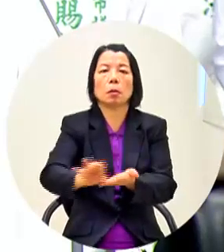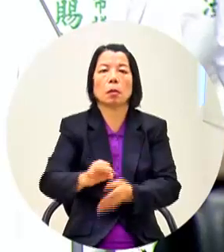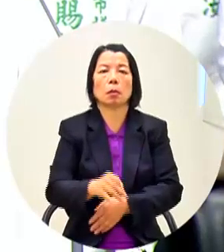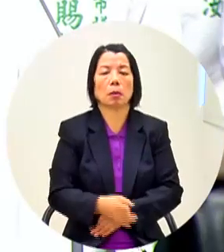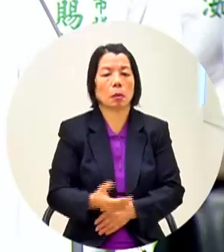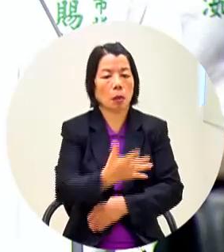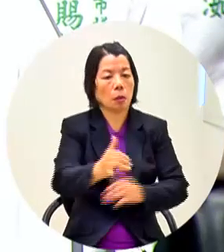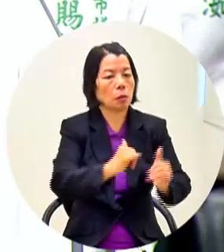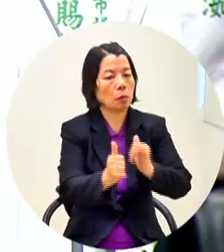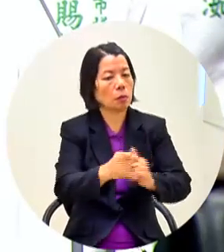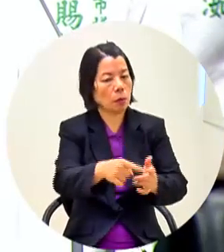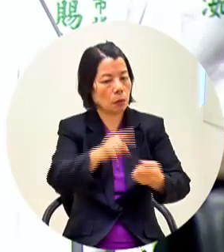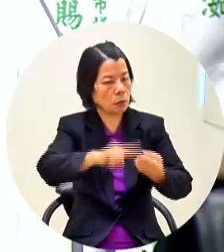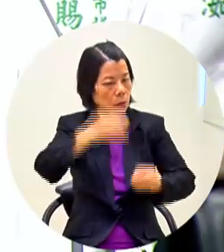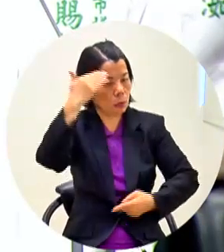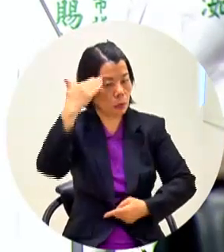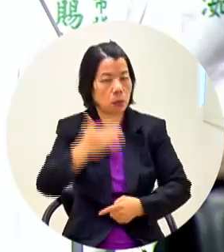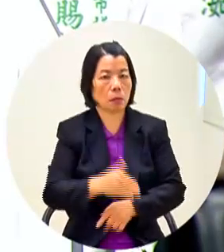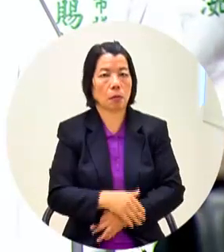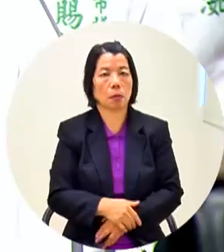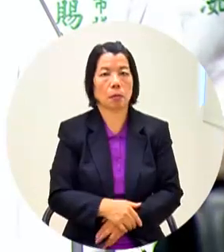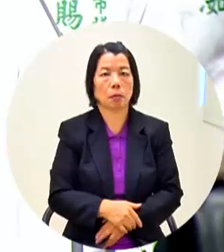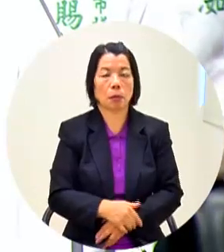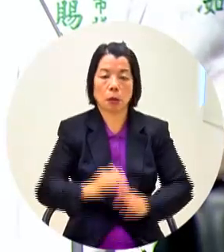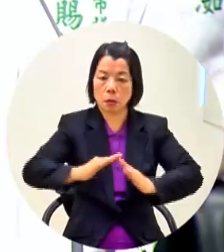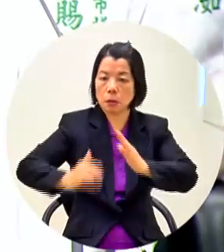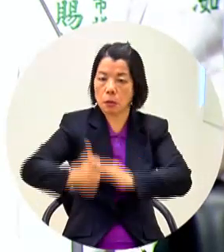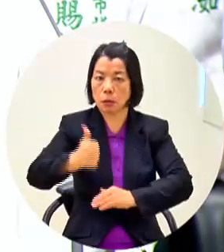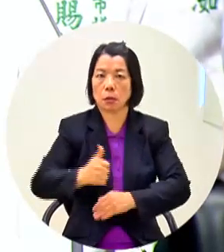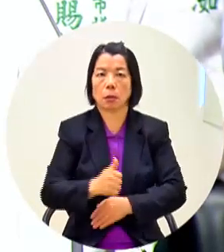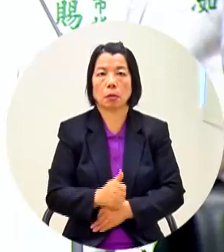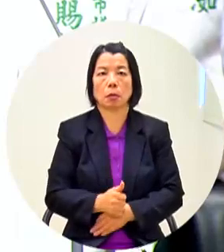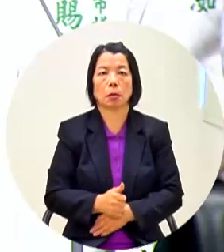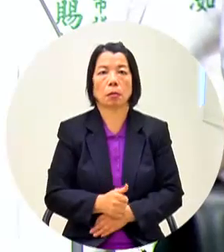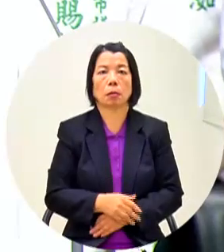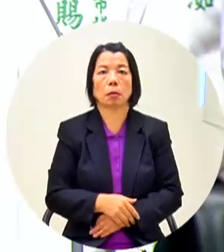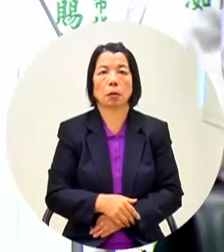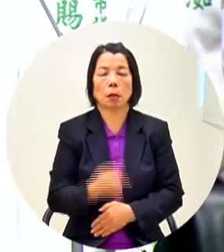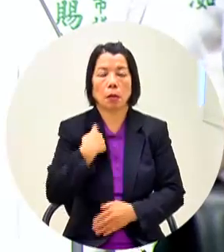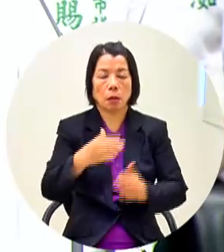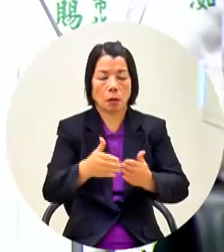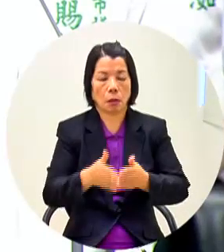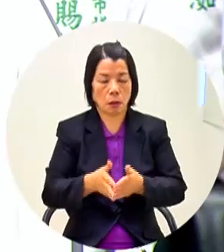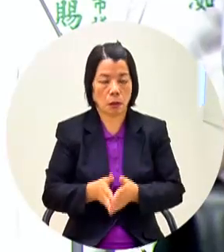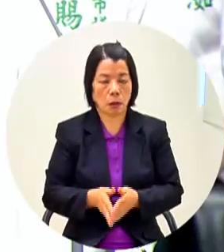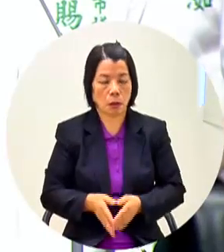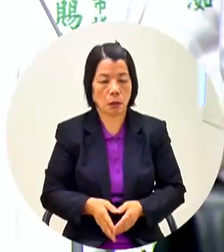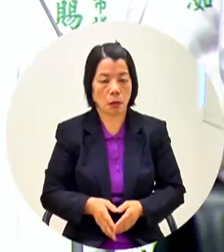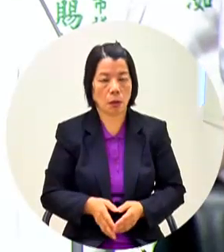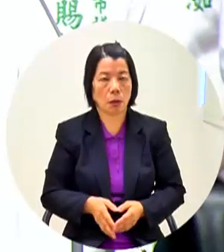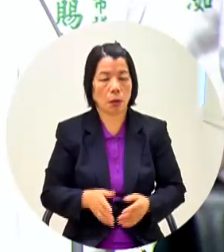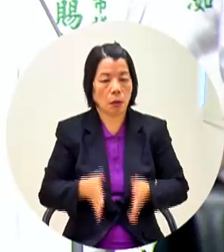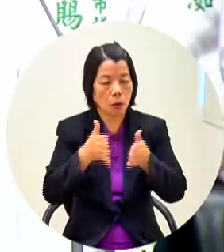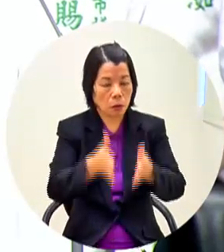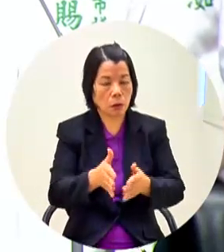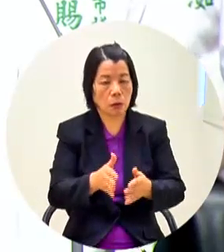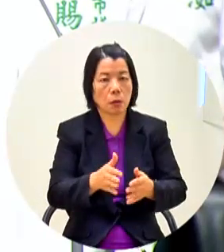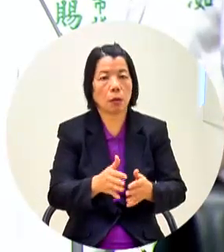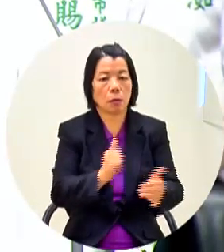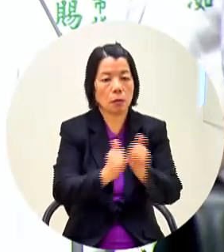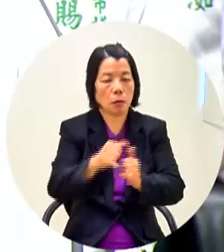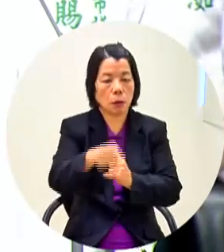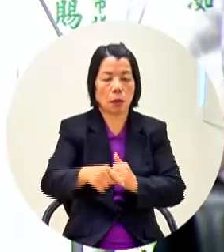个道歉啊。市长，你要不要跟市民三个道歉？不进议会要道